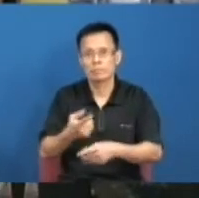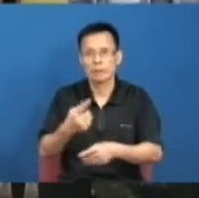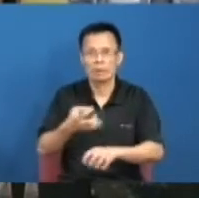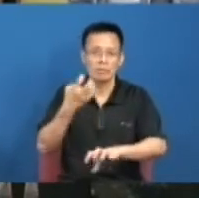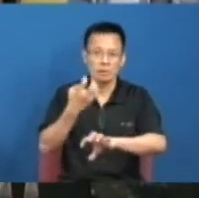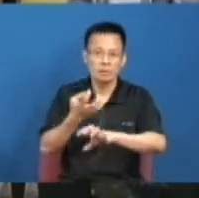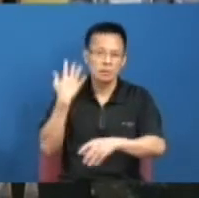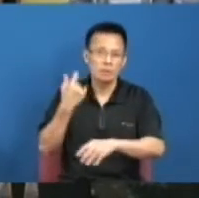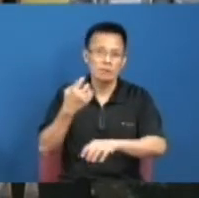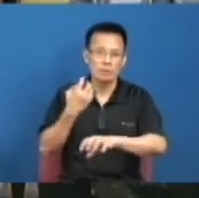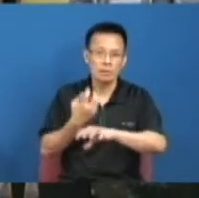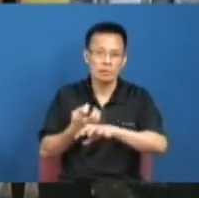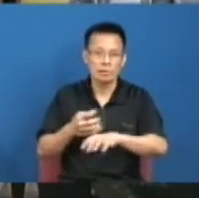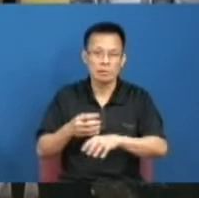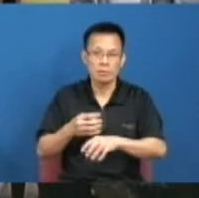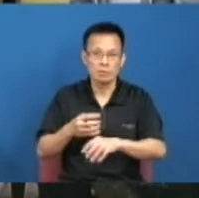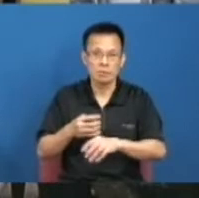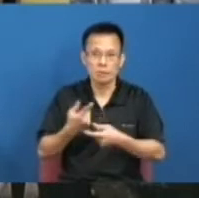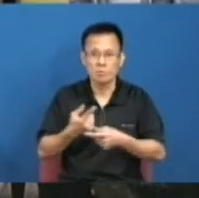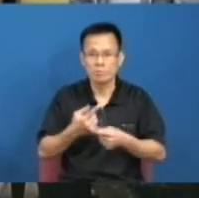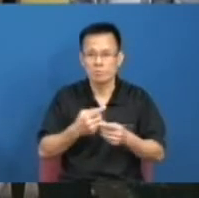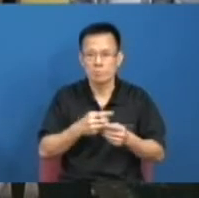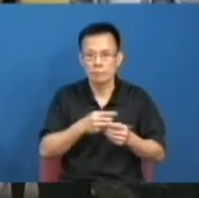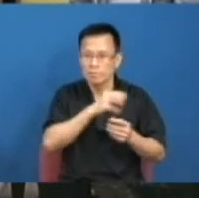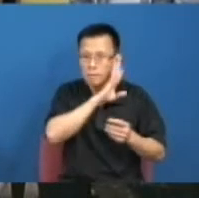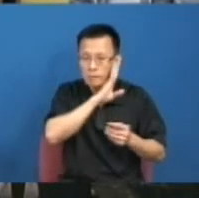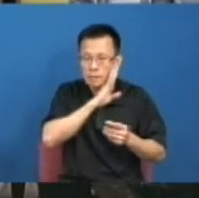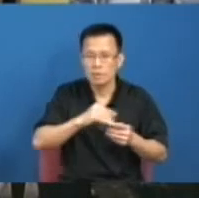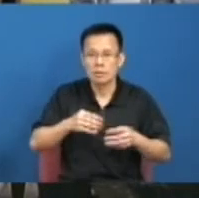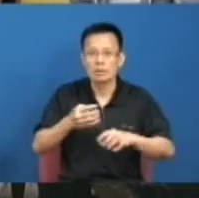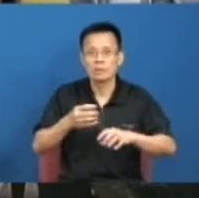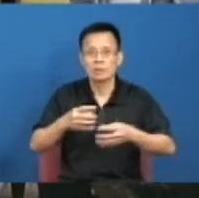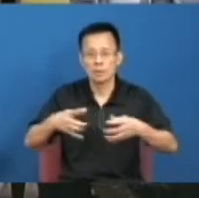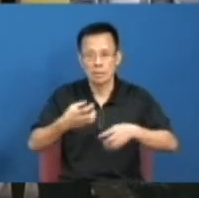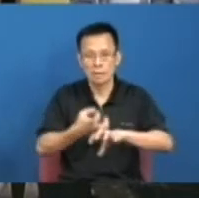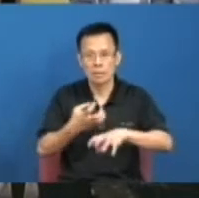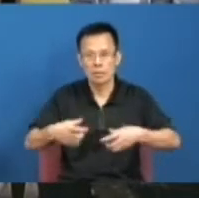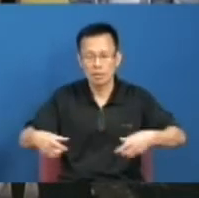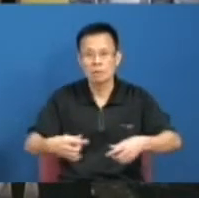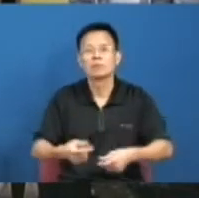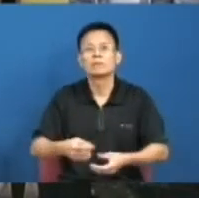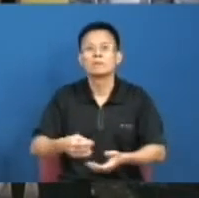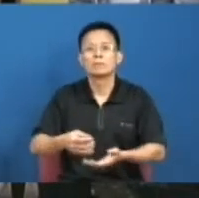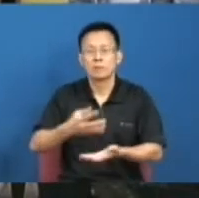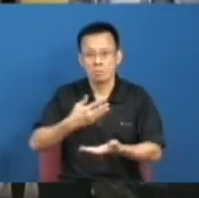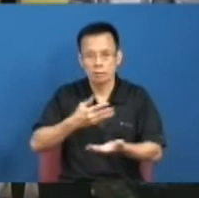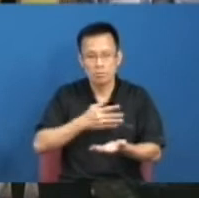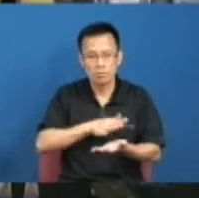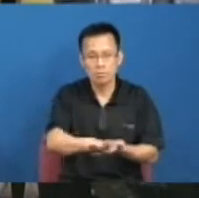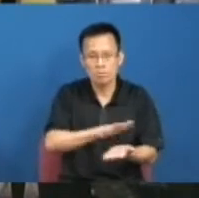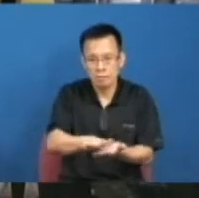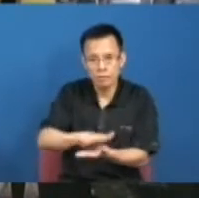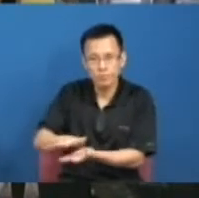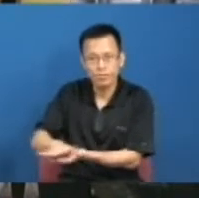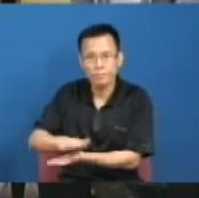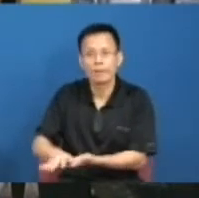只就一定唔得噶啦。咁所以通常我哋而家做維修咧，一定將石棉瓦全部清曬走。咁然後咧就換翻曬不鏽鋼片咯。 係，咁啊個